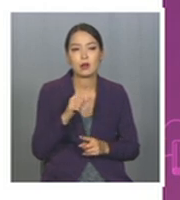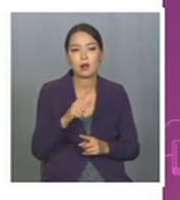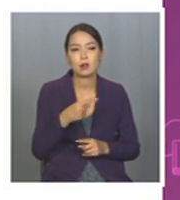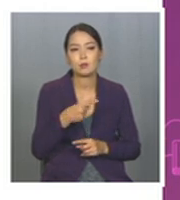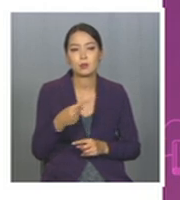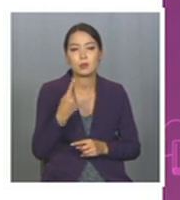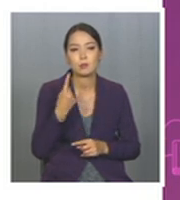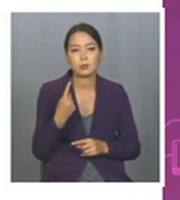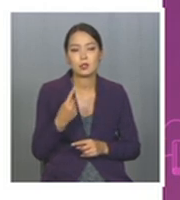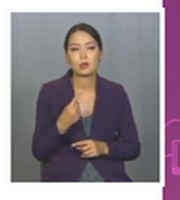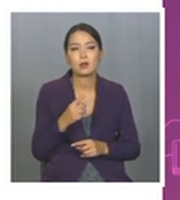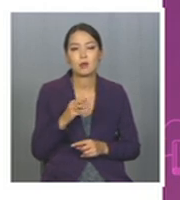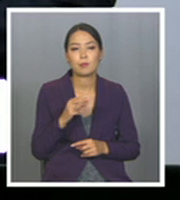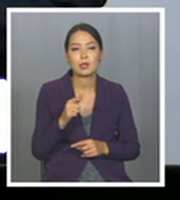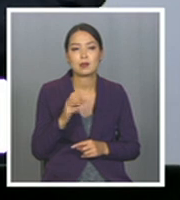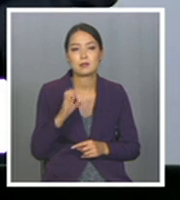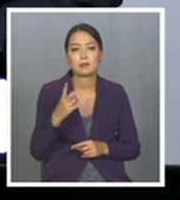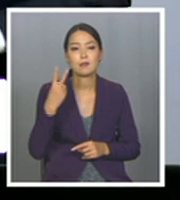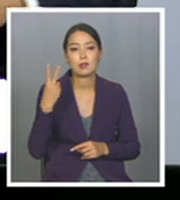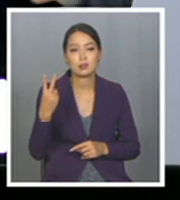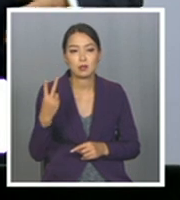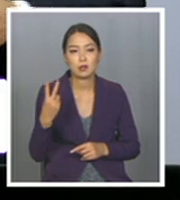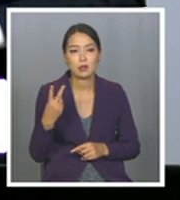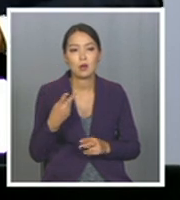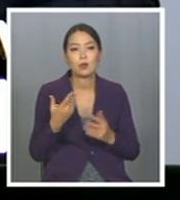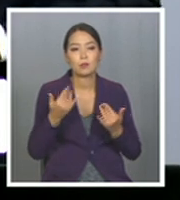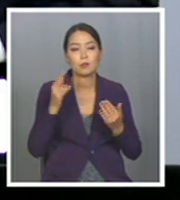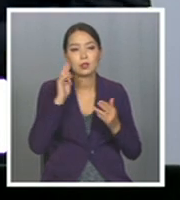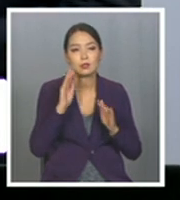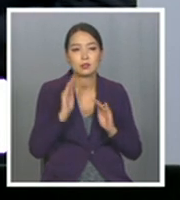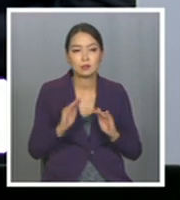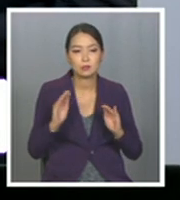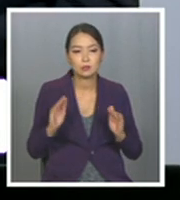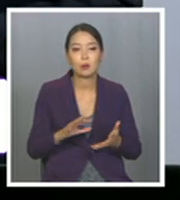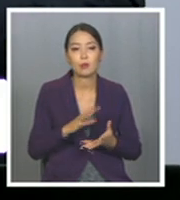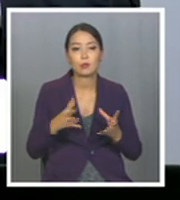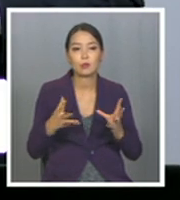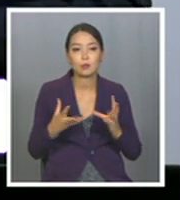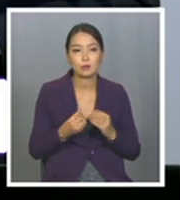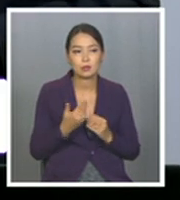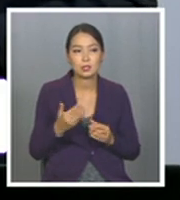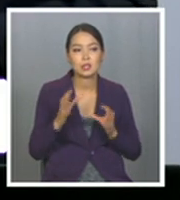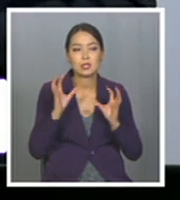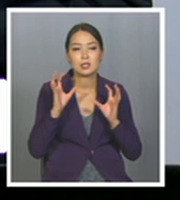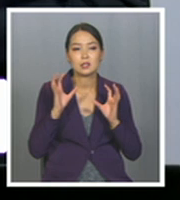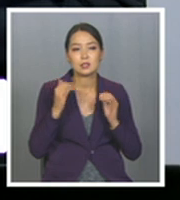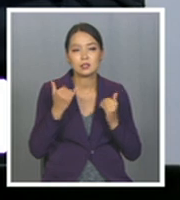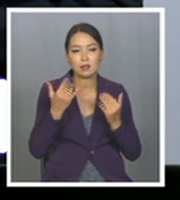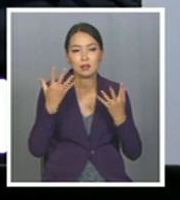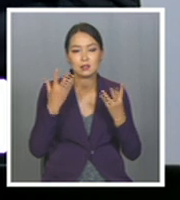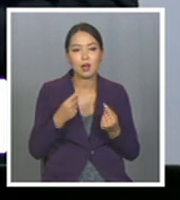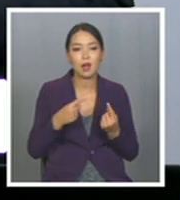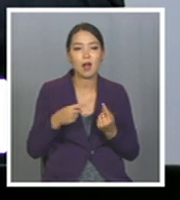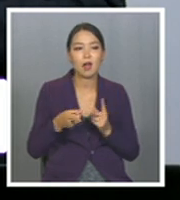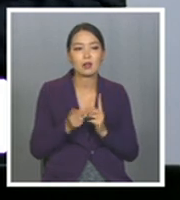омега C-ны квадраттаймыз. Ал енді оқушылар, бүгінгі сабағымызды қорытындылайық. Яғни бүгінгі сабақта біз айнымалы тоқ